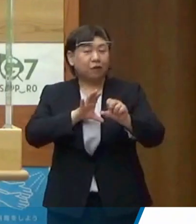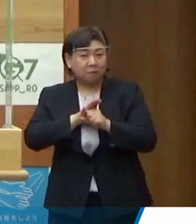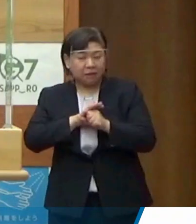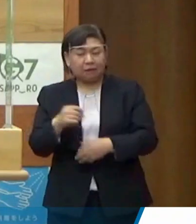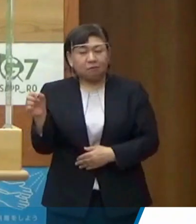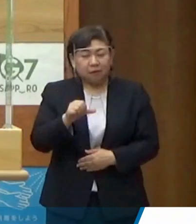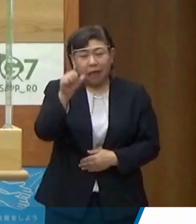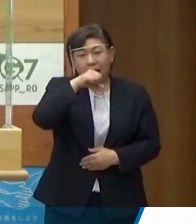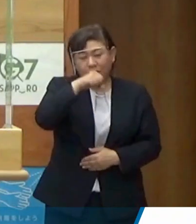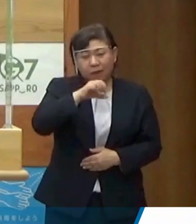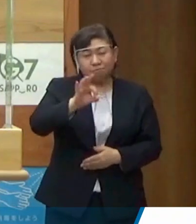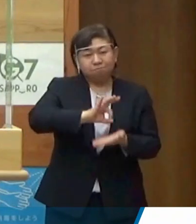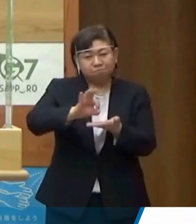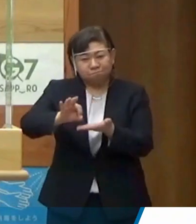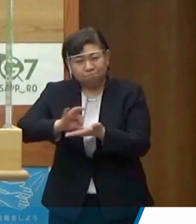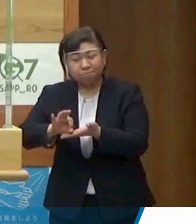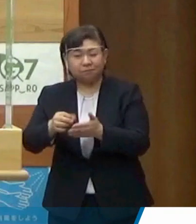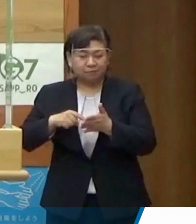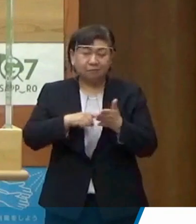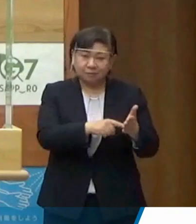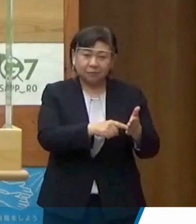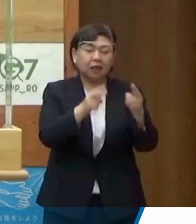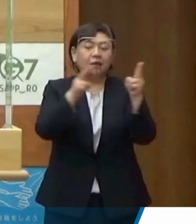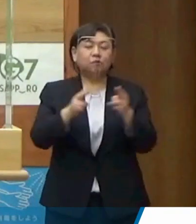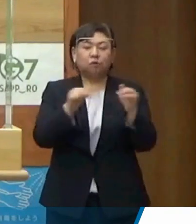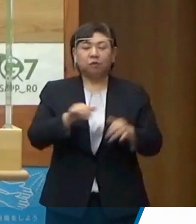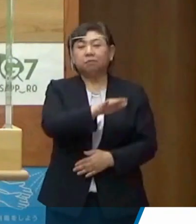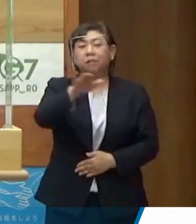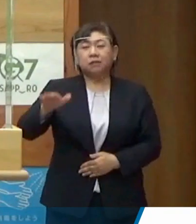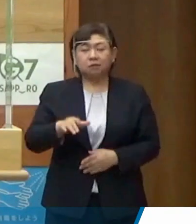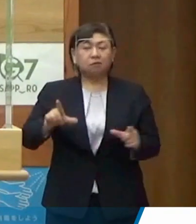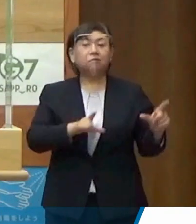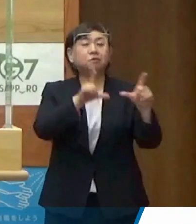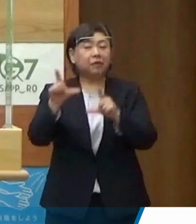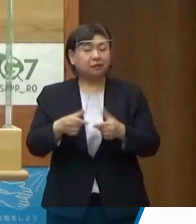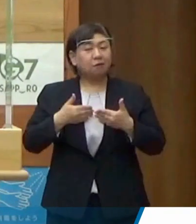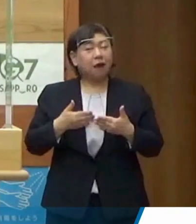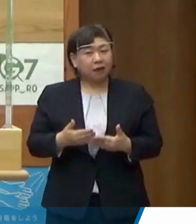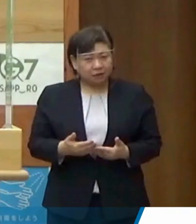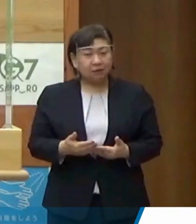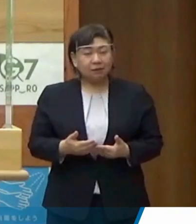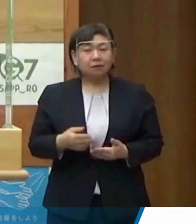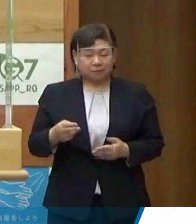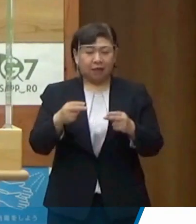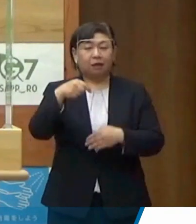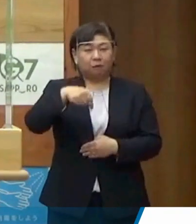速やかな予算執行に努めまして、道民の皆様の暮らしの安心や本土